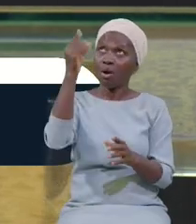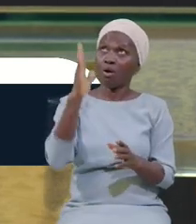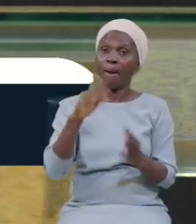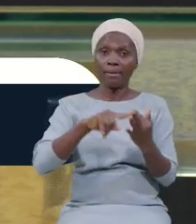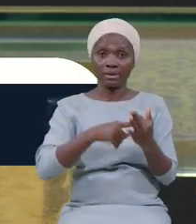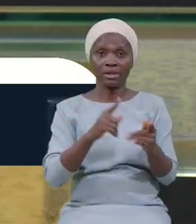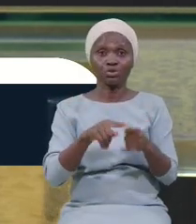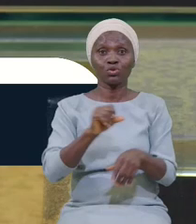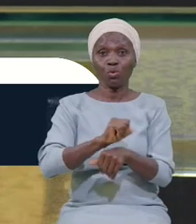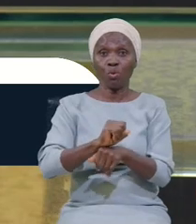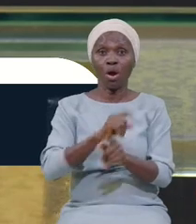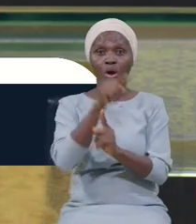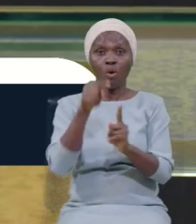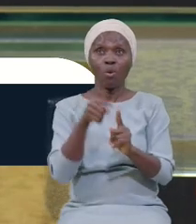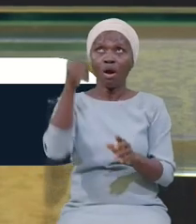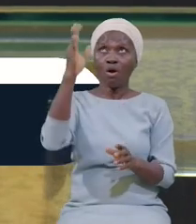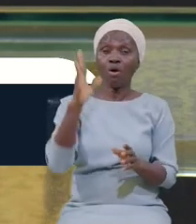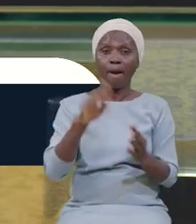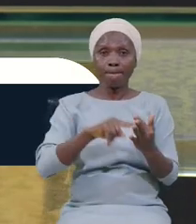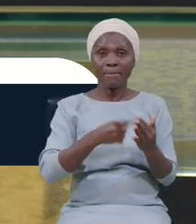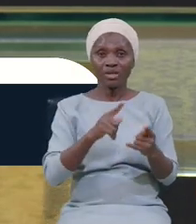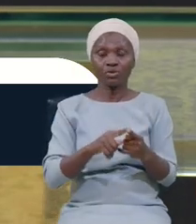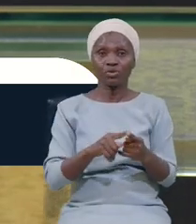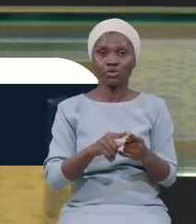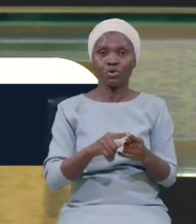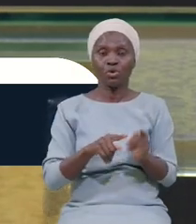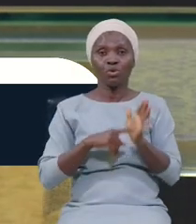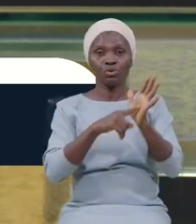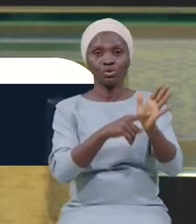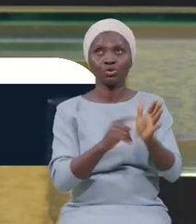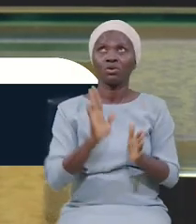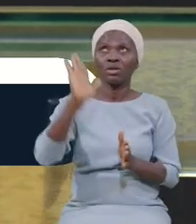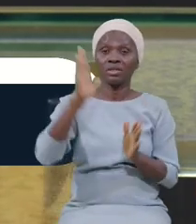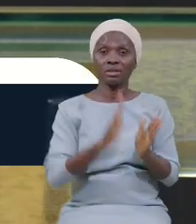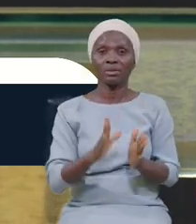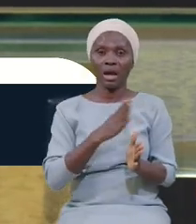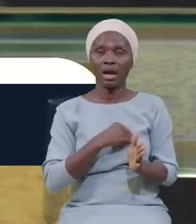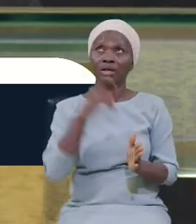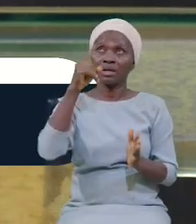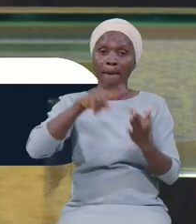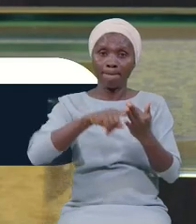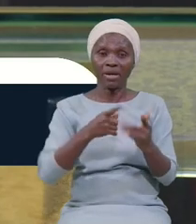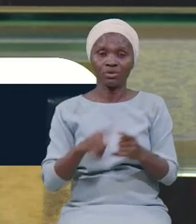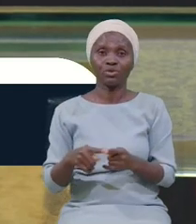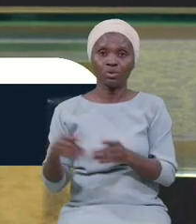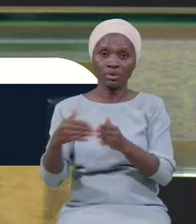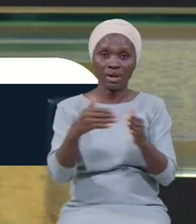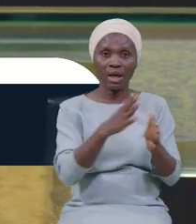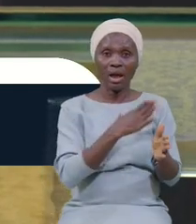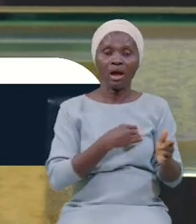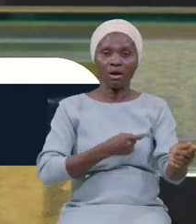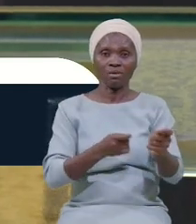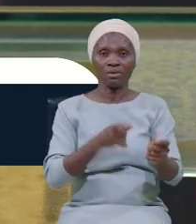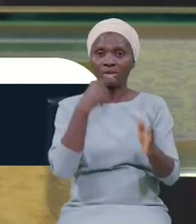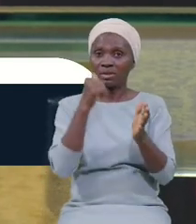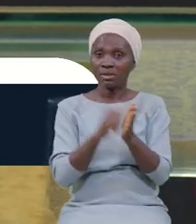Lorsque Dieu va commencer à agir, il va commencer à révéler son plan. Lorsque Dieu va commencer à diriger, à contrôler, il dit,